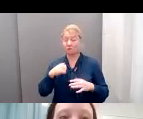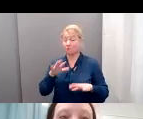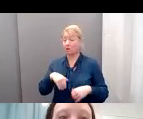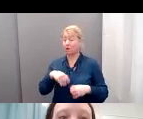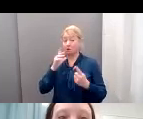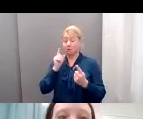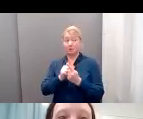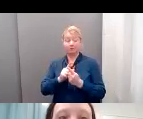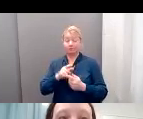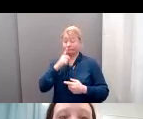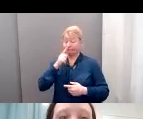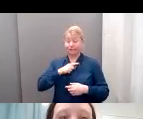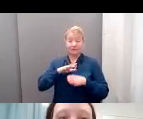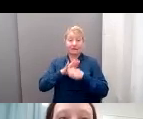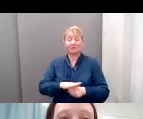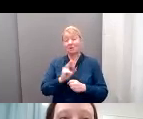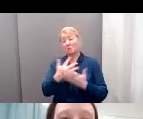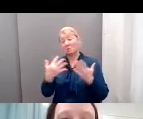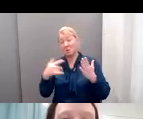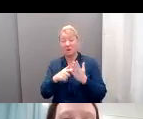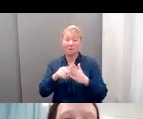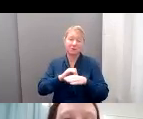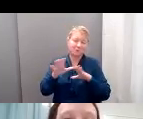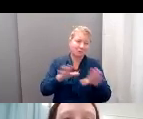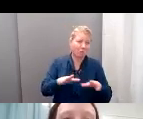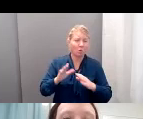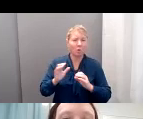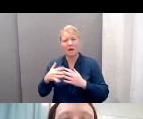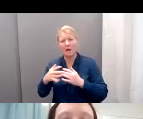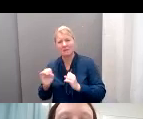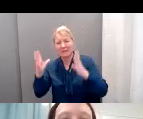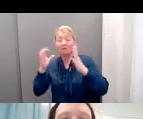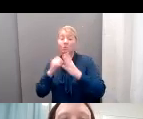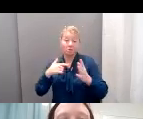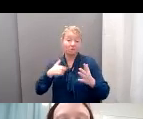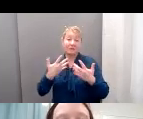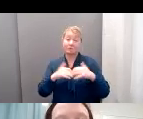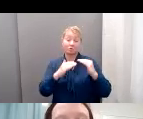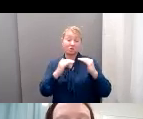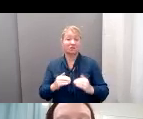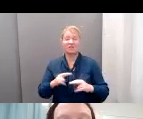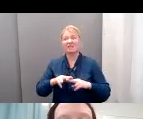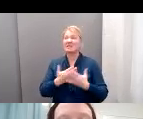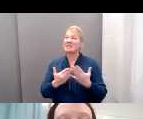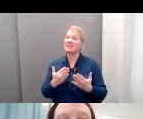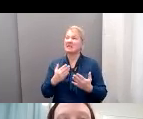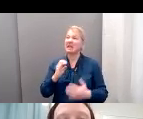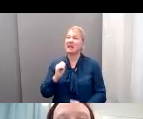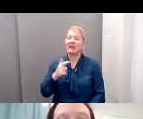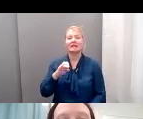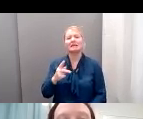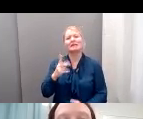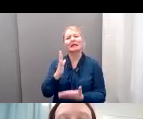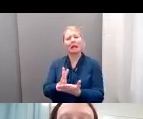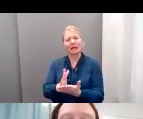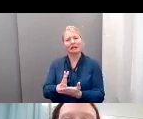funktionsvariation inom sjukvård och arbetsliv så många gånger. Det skulle inte kännas etiskt rätt att sätta någon